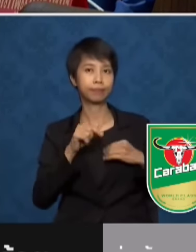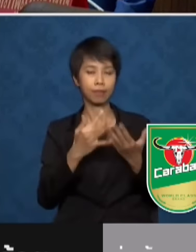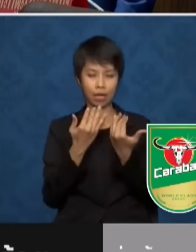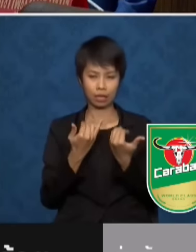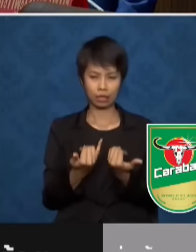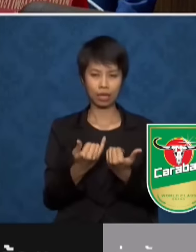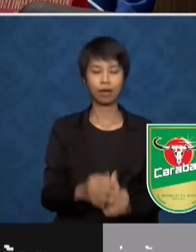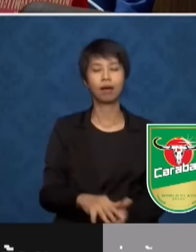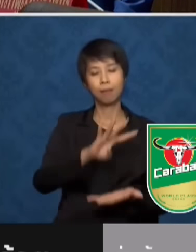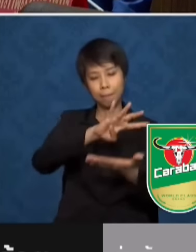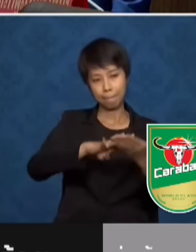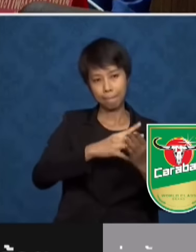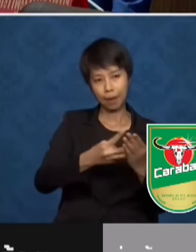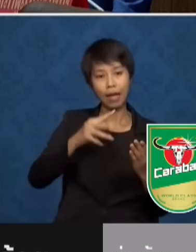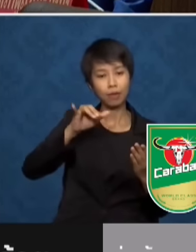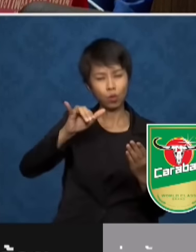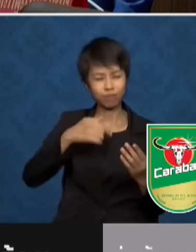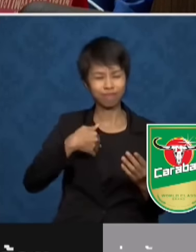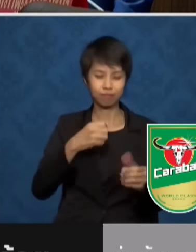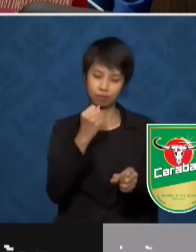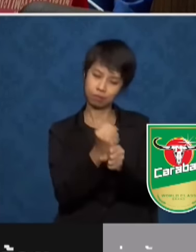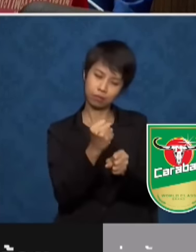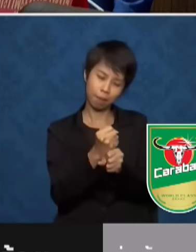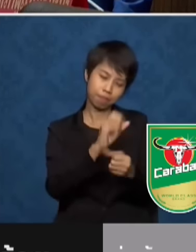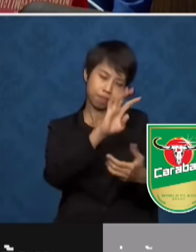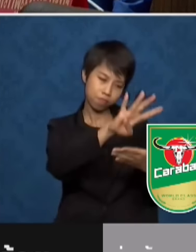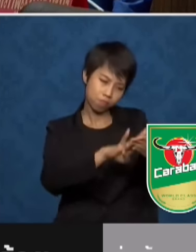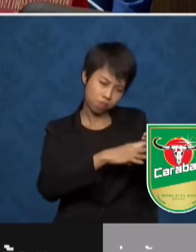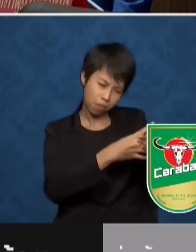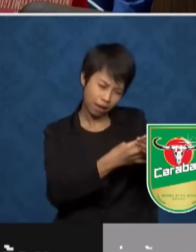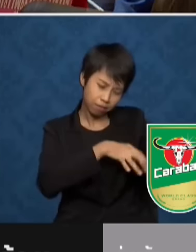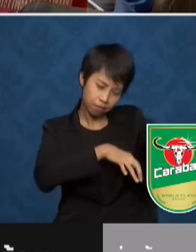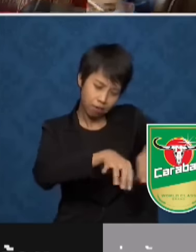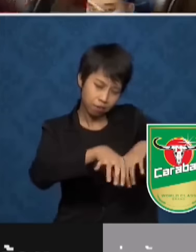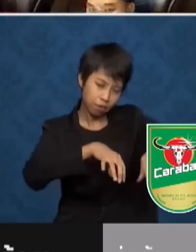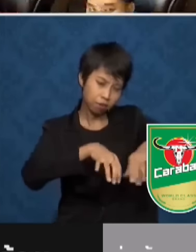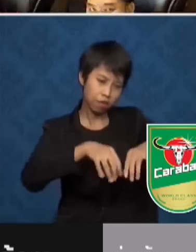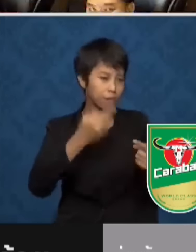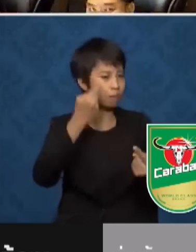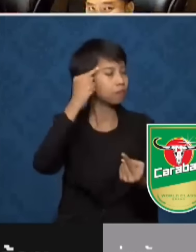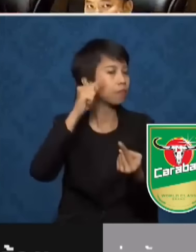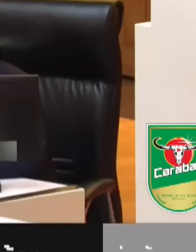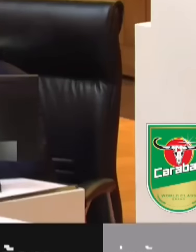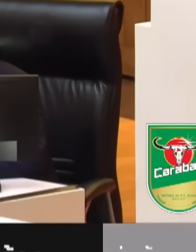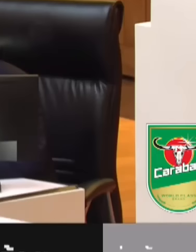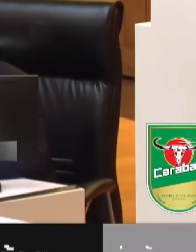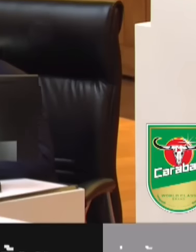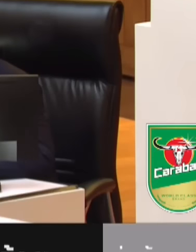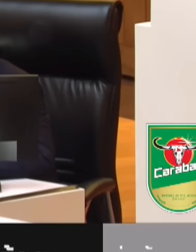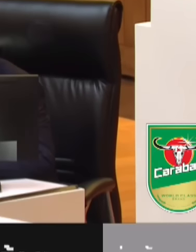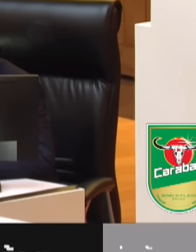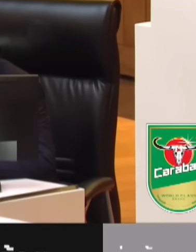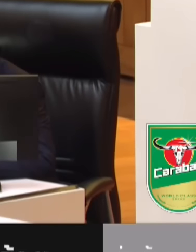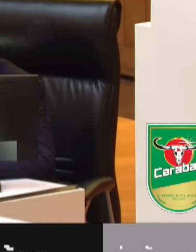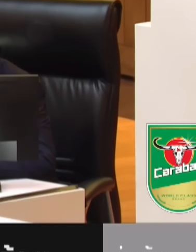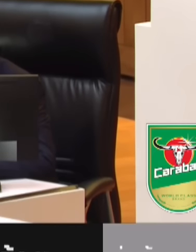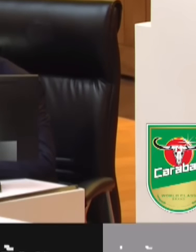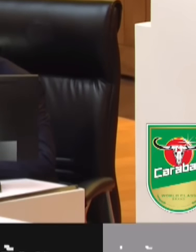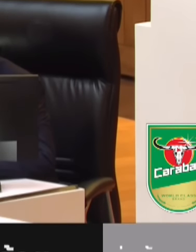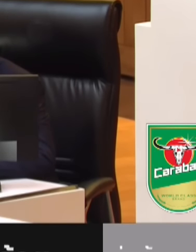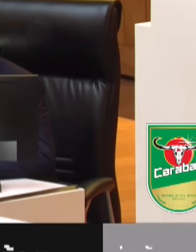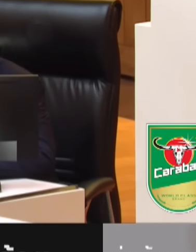ะ แกโดนมาก่อนไงนะฮะนี่ก็เป็นสิ่งที่คุณชัยวัฒน์ได้อภิปรายเพิ่มเติมนะครับนอกเหนือจากการแถลงในย